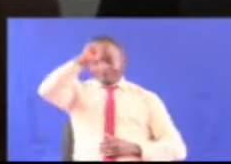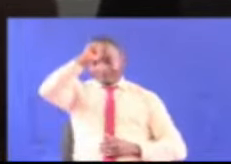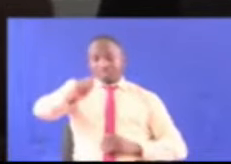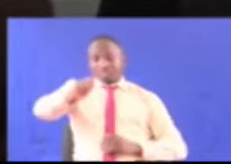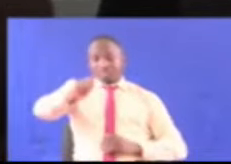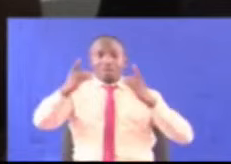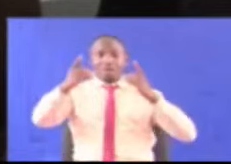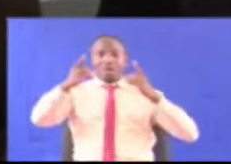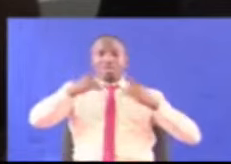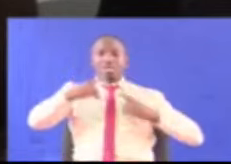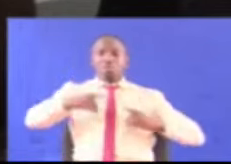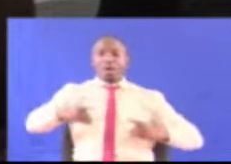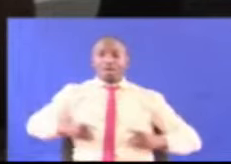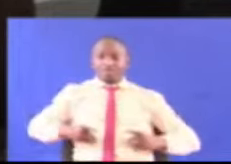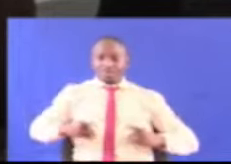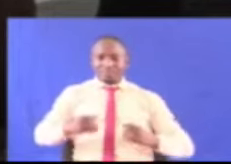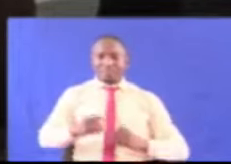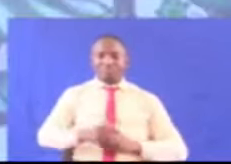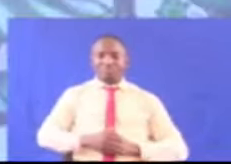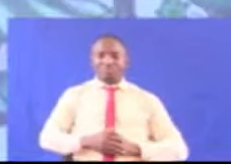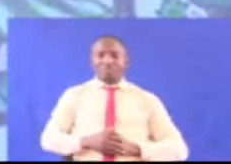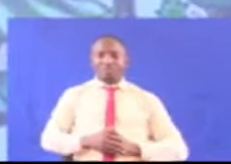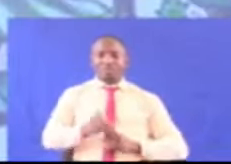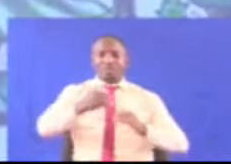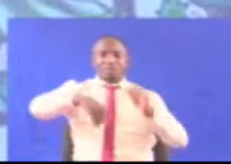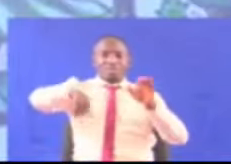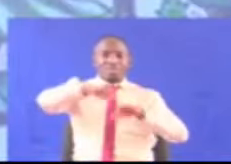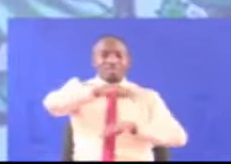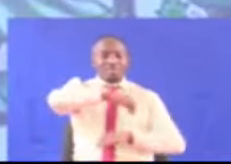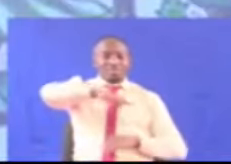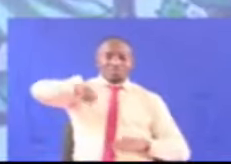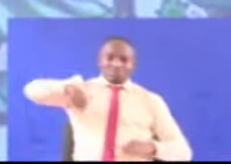Mheshimiwa diwani Tayanso.